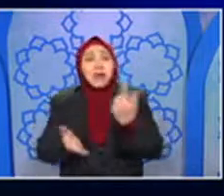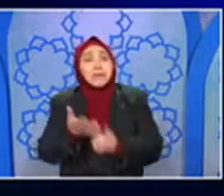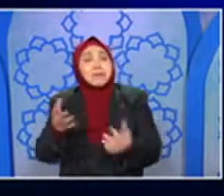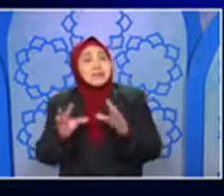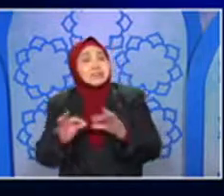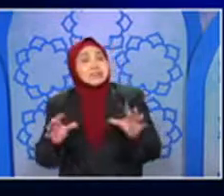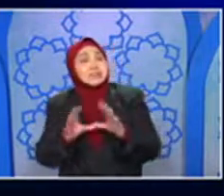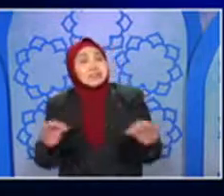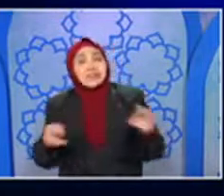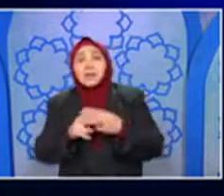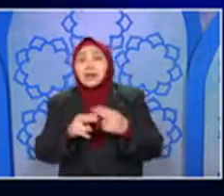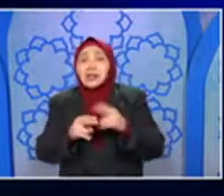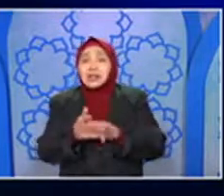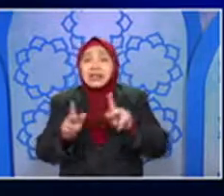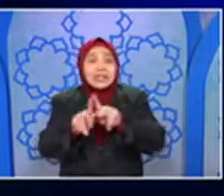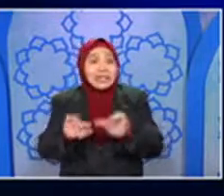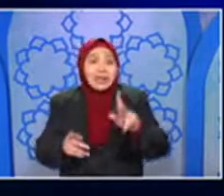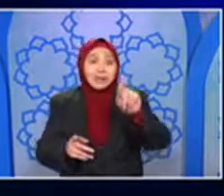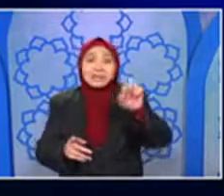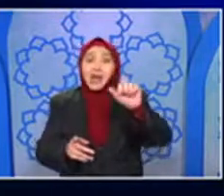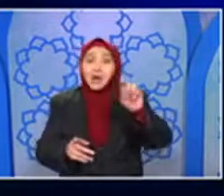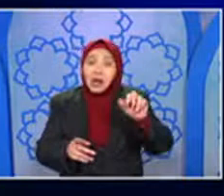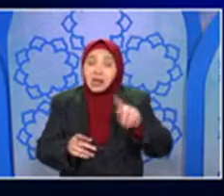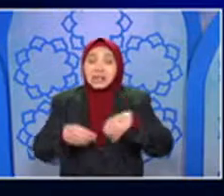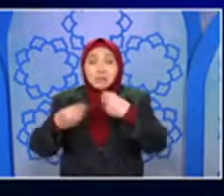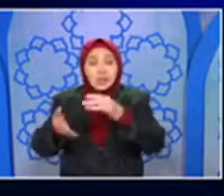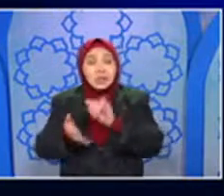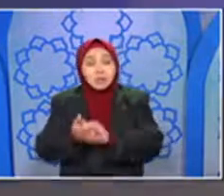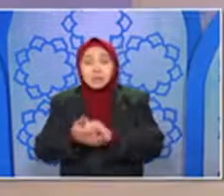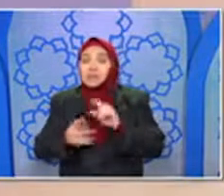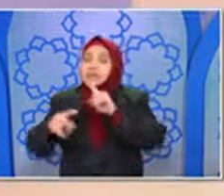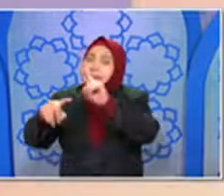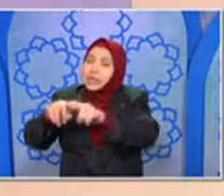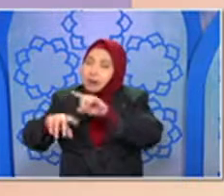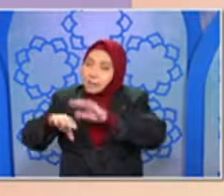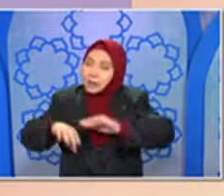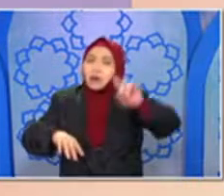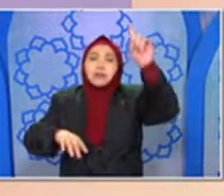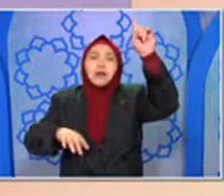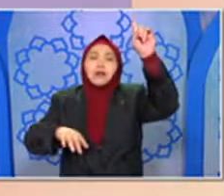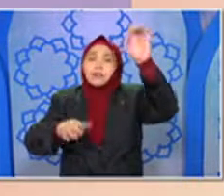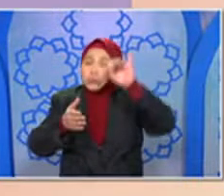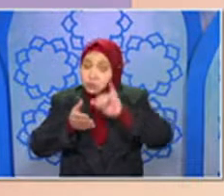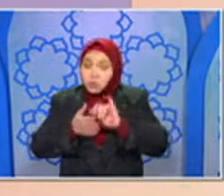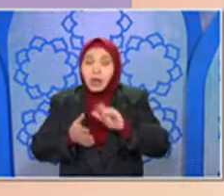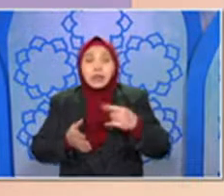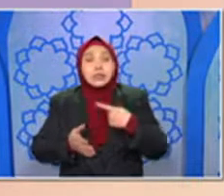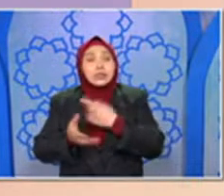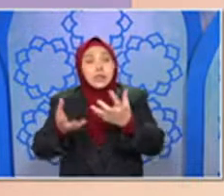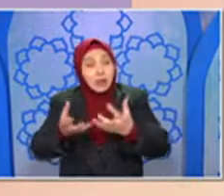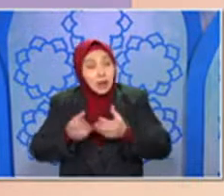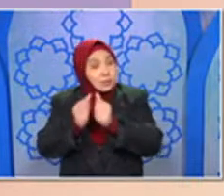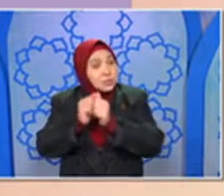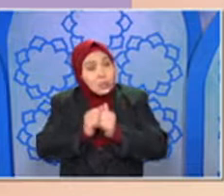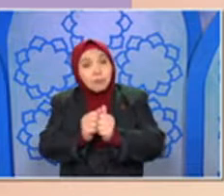sinopsis kepada kitab Taurat yang diberikan kepada mereka? Bertawakallah kepada Allah. Itulah juga yang ingin kita